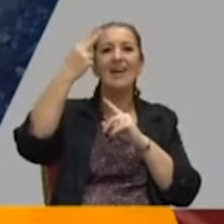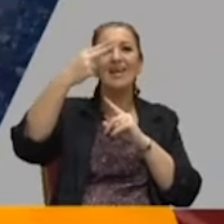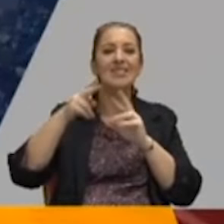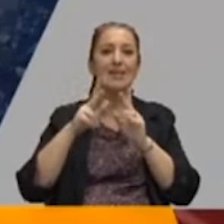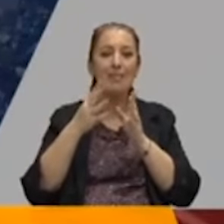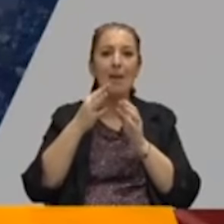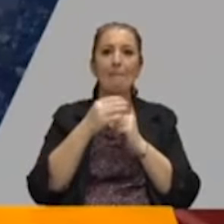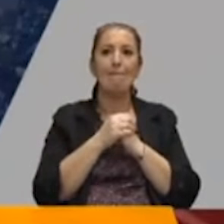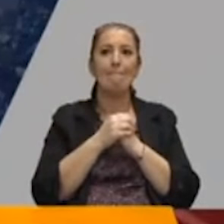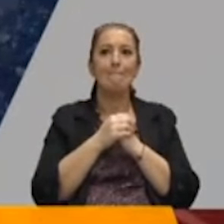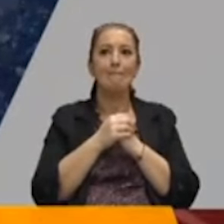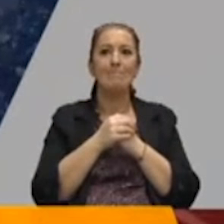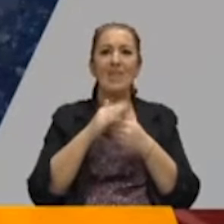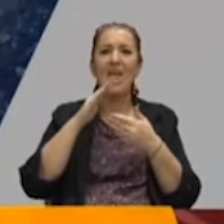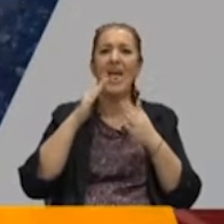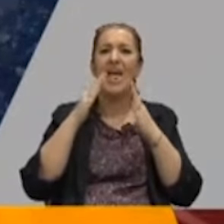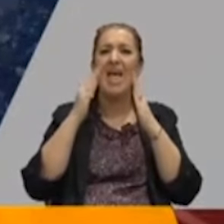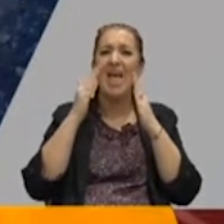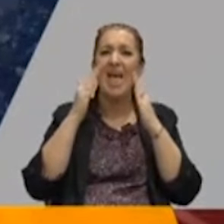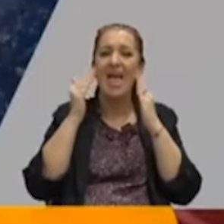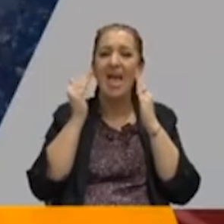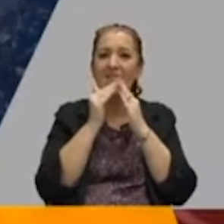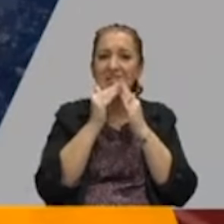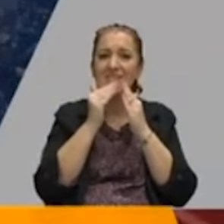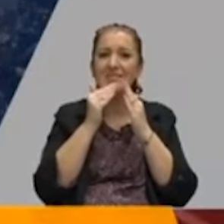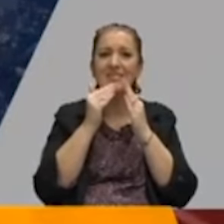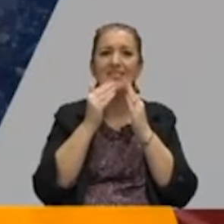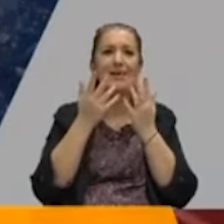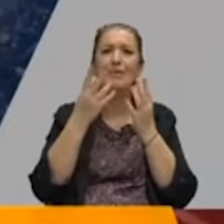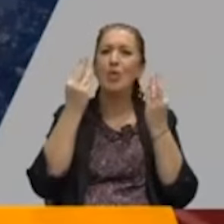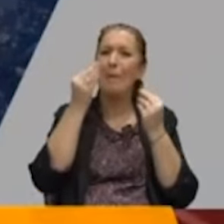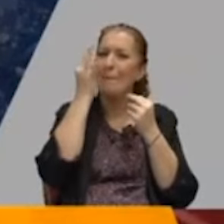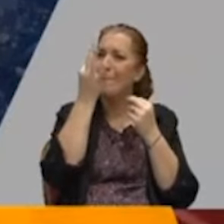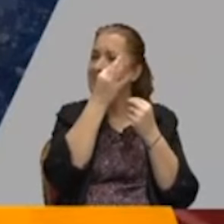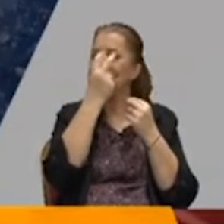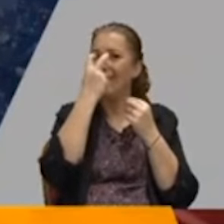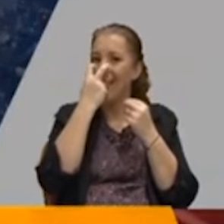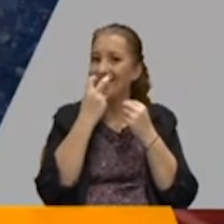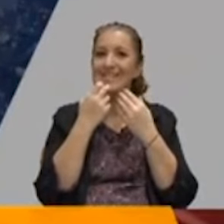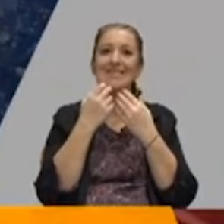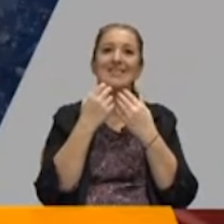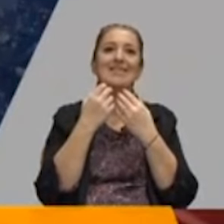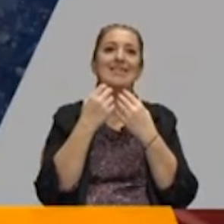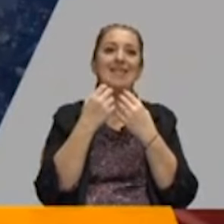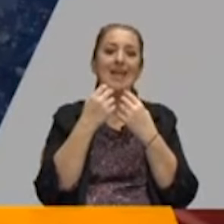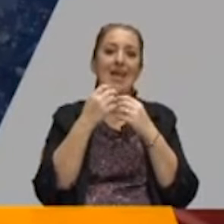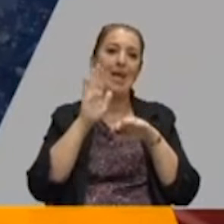kadar evinize kadar endekslenebilecek bir kavramla, hassasiyetle yönetilmiştir.